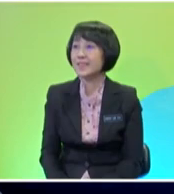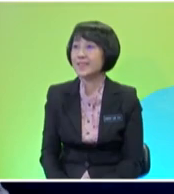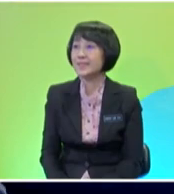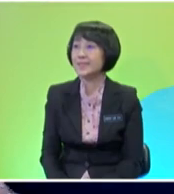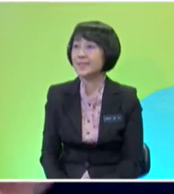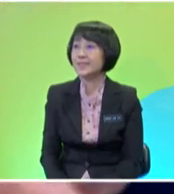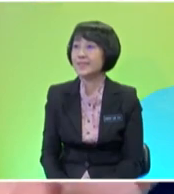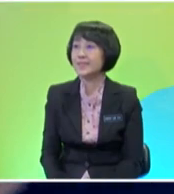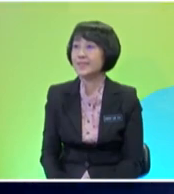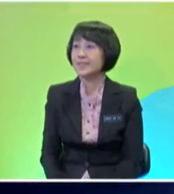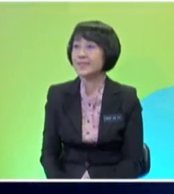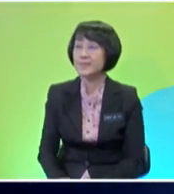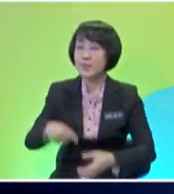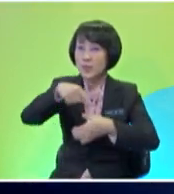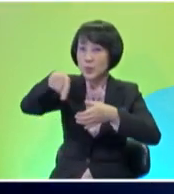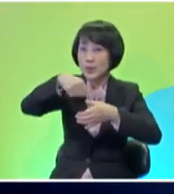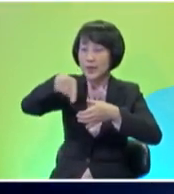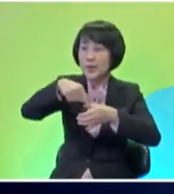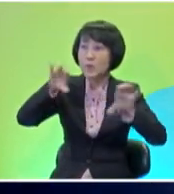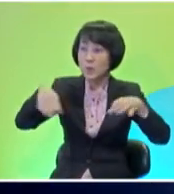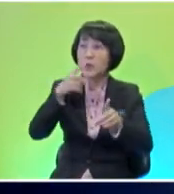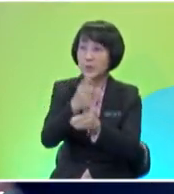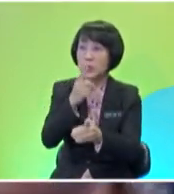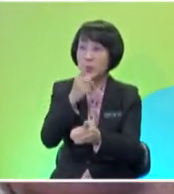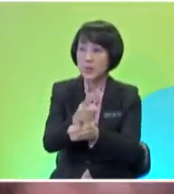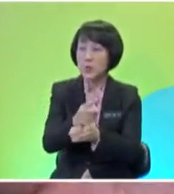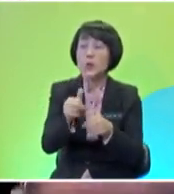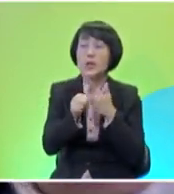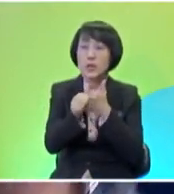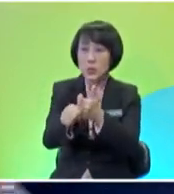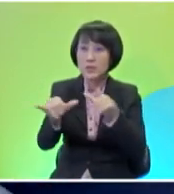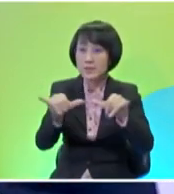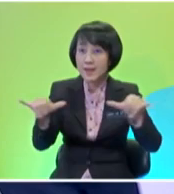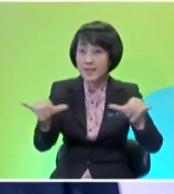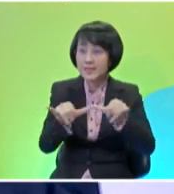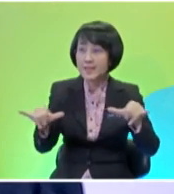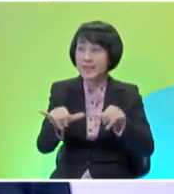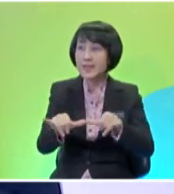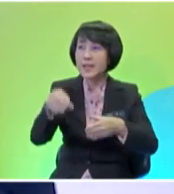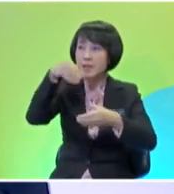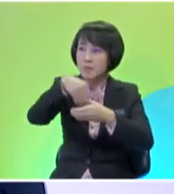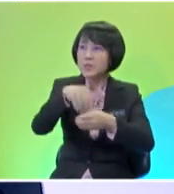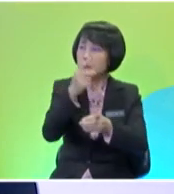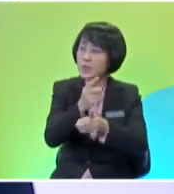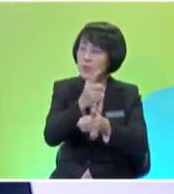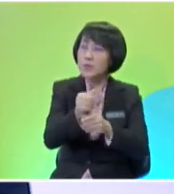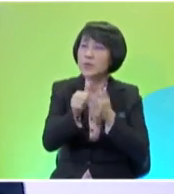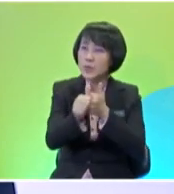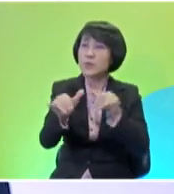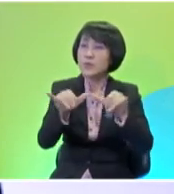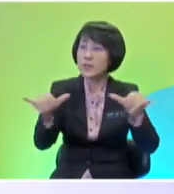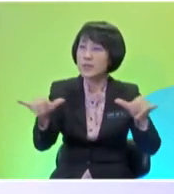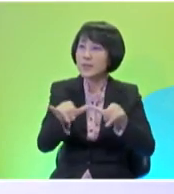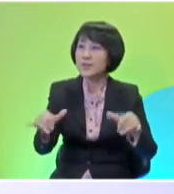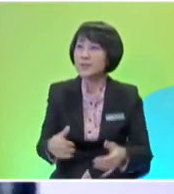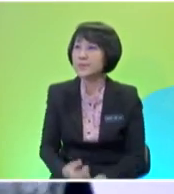buat ngam-ngam, okey, maknanya cukup saiz dia ikut pada lakaran. Okay. Jadi dia akan masuk betul-betul ikut saiz suis tersebut. Cuba